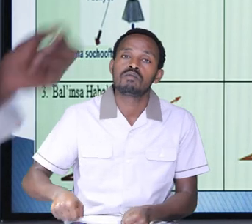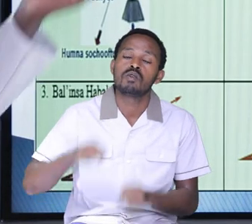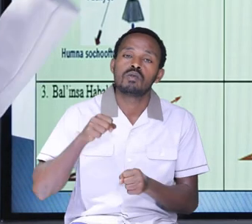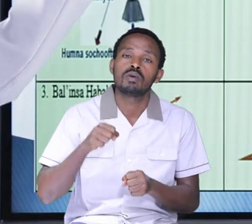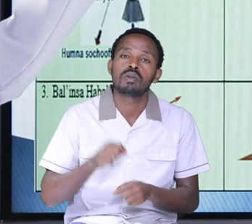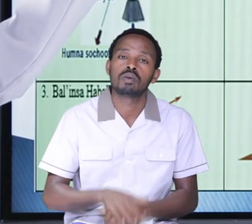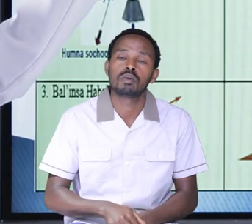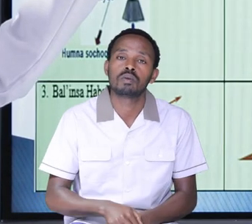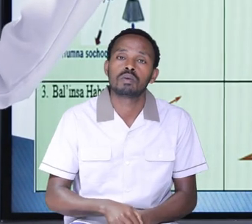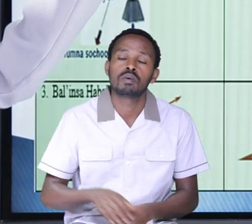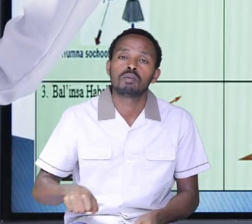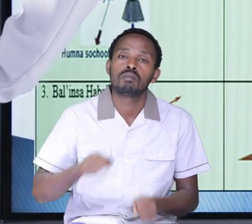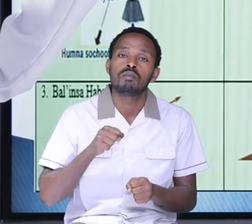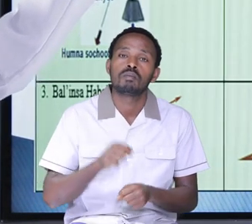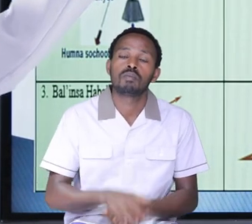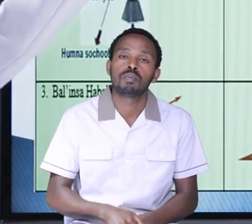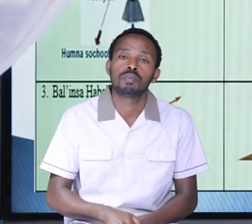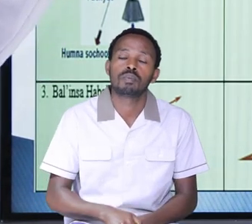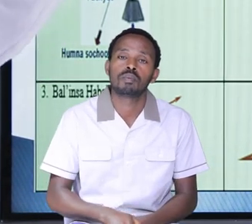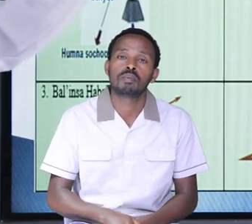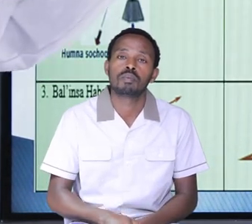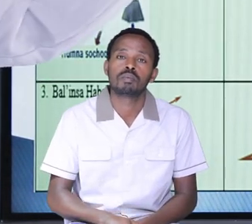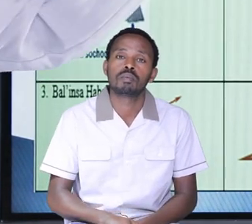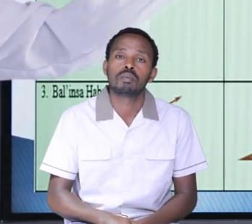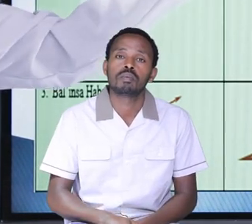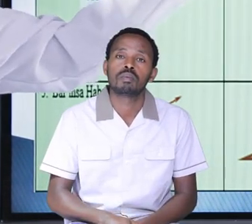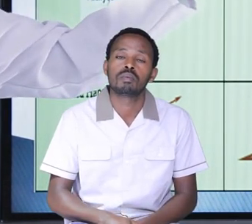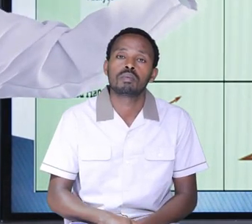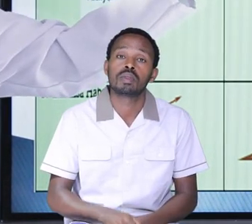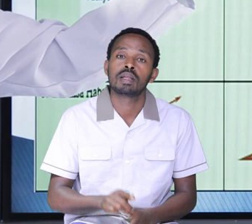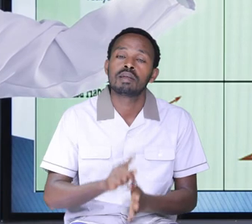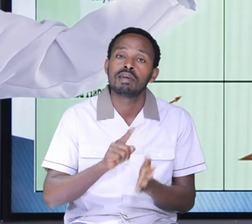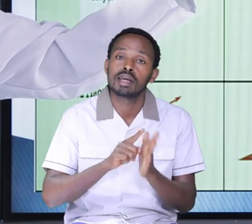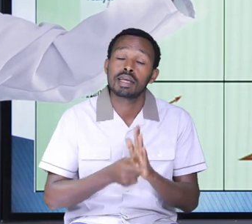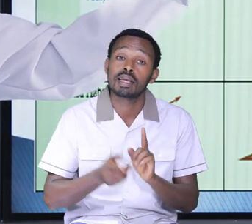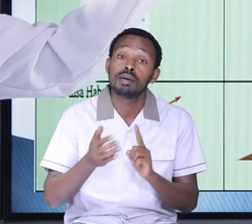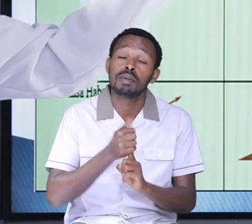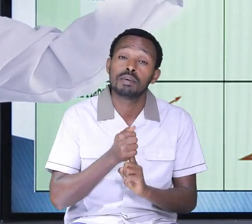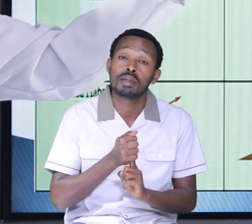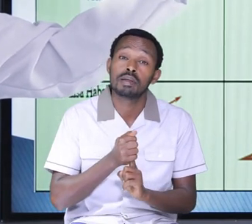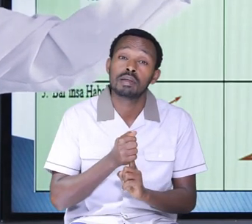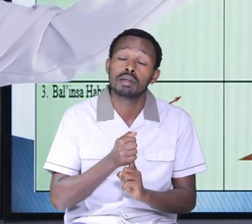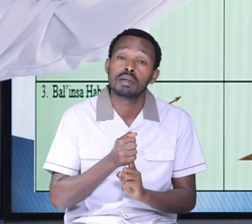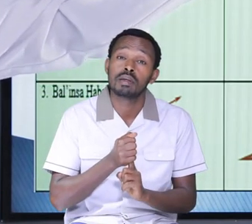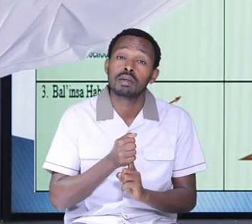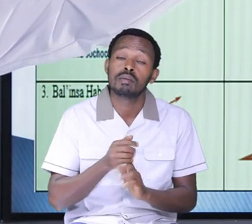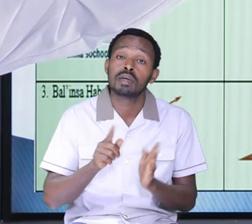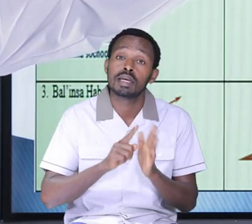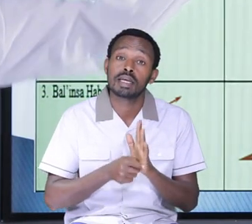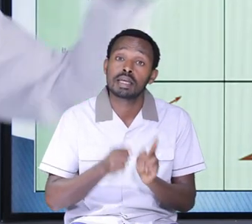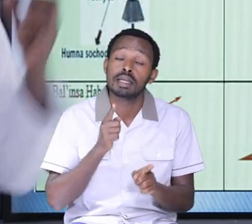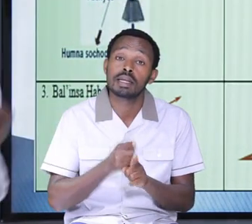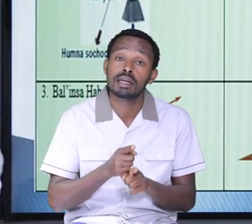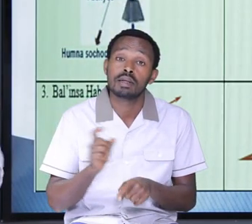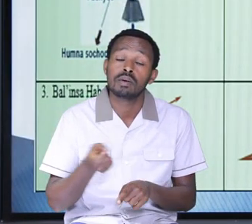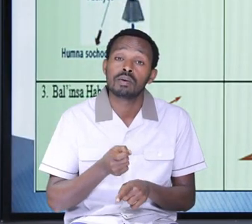bu'u. Fonqolcha innis akka fakkeenya qabatamaatti yookaan fakkeenya sirrii ta'uu fi kan danda'u